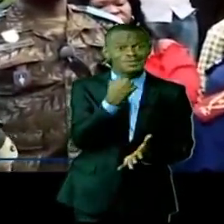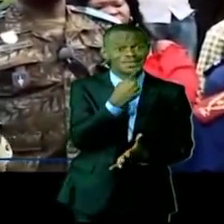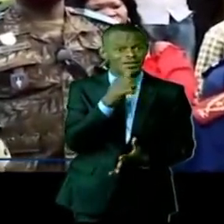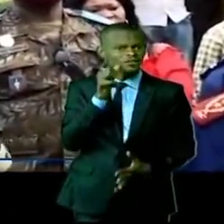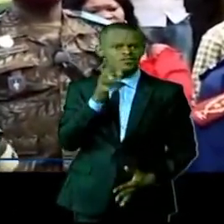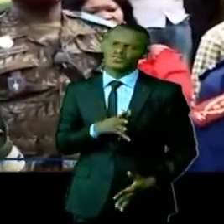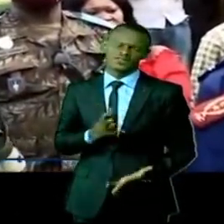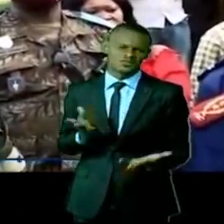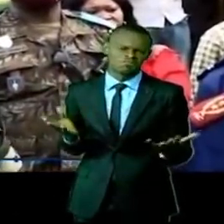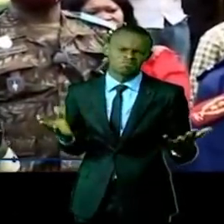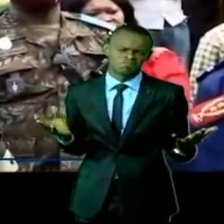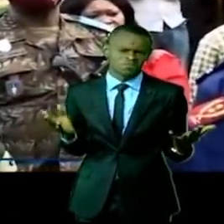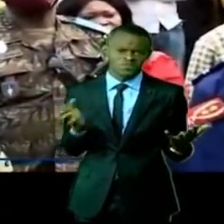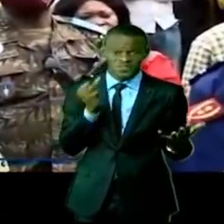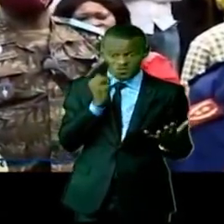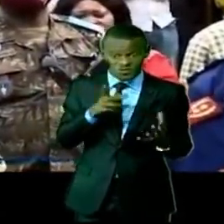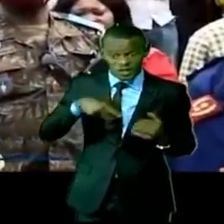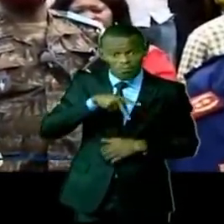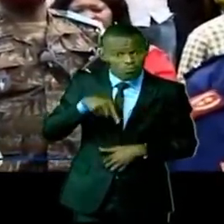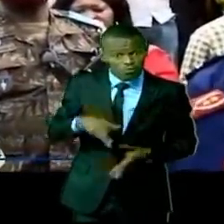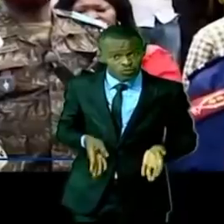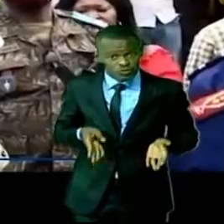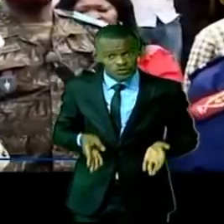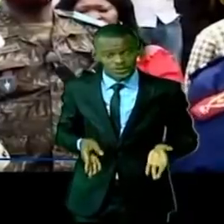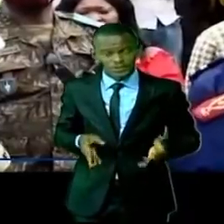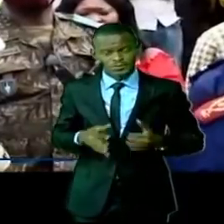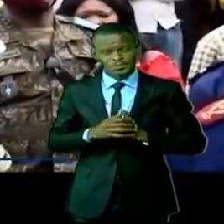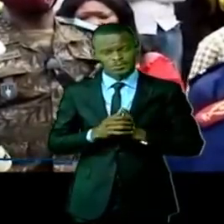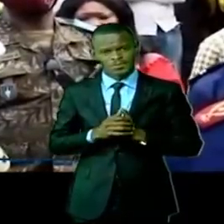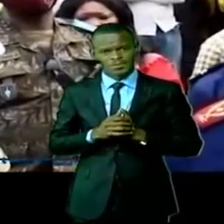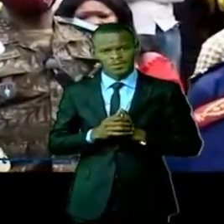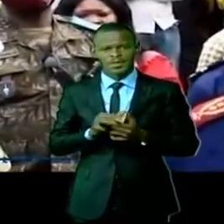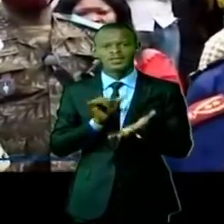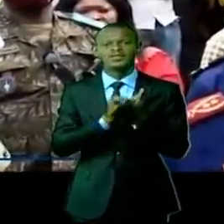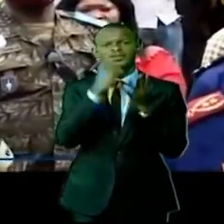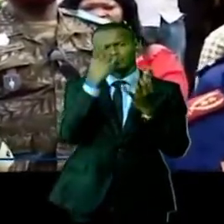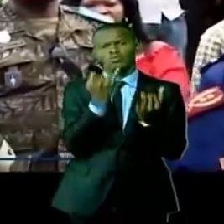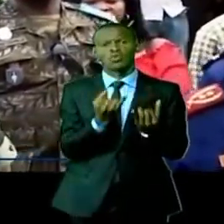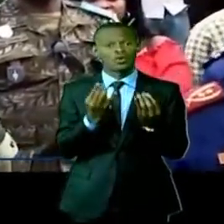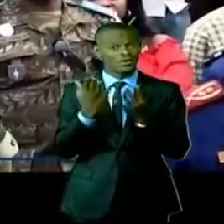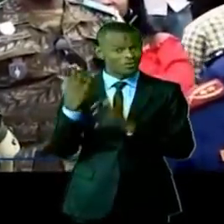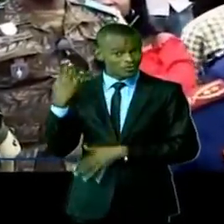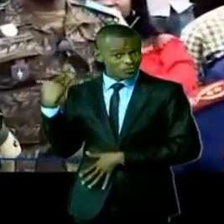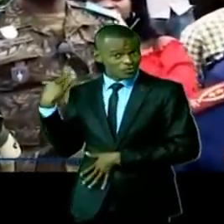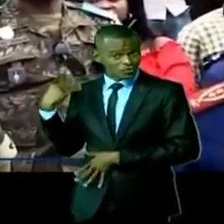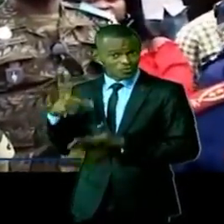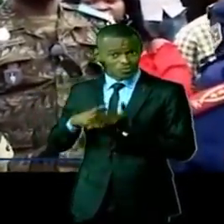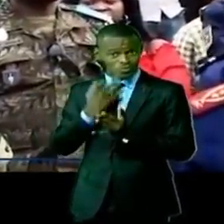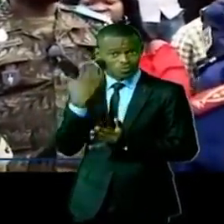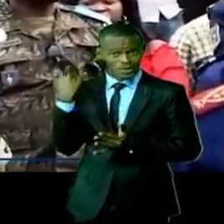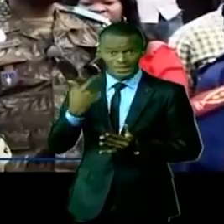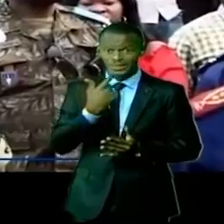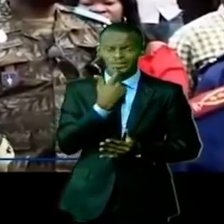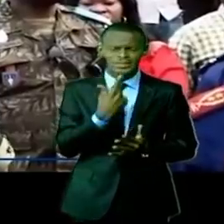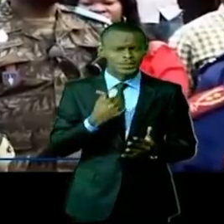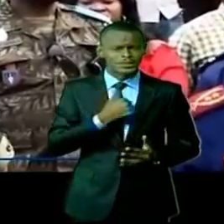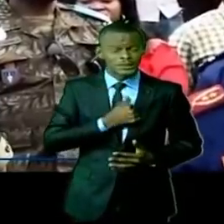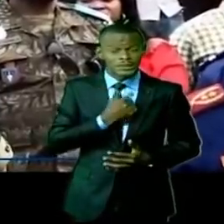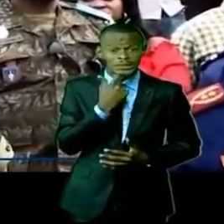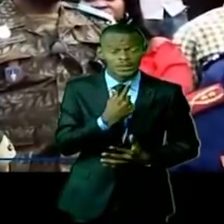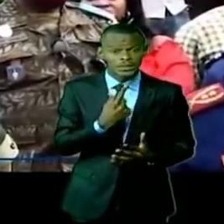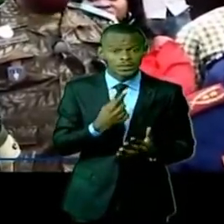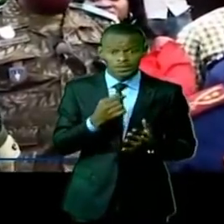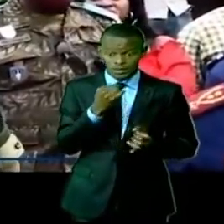pour ça que la dernière fois, j'ai répété encore que tous ceux qui ont un lien avec cette